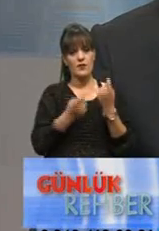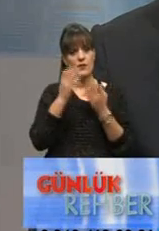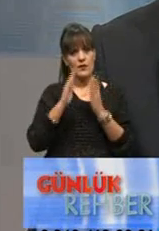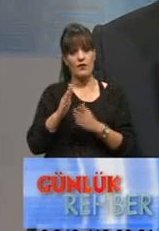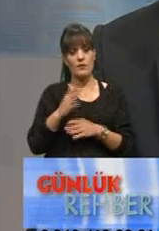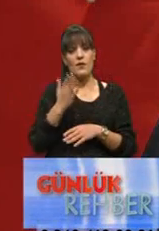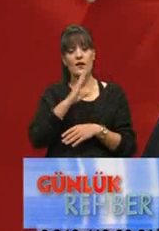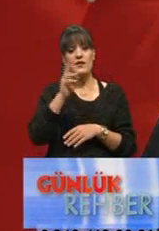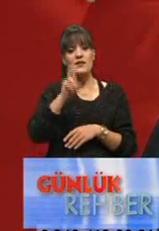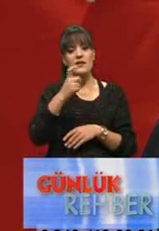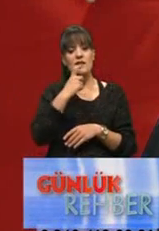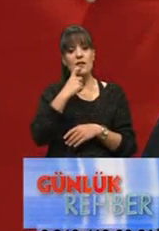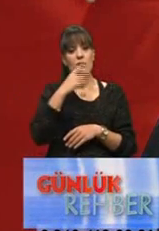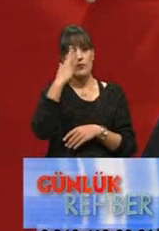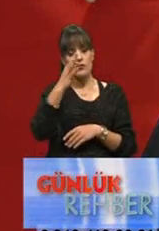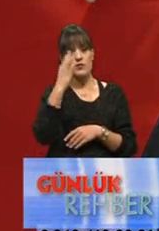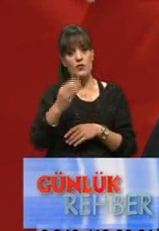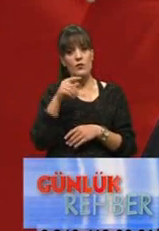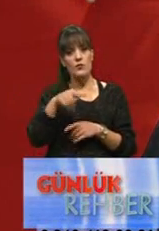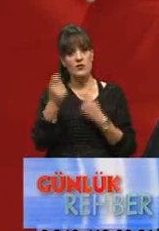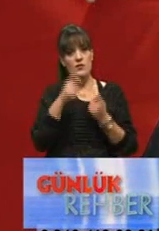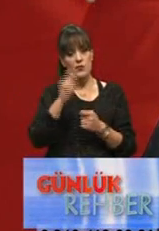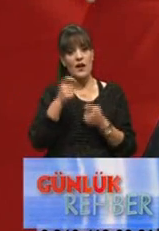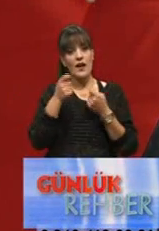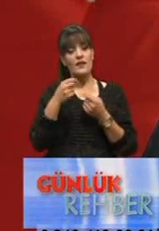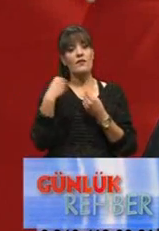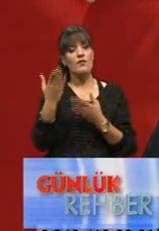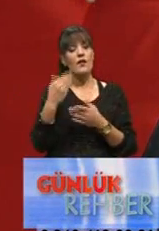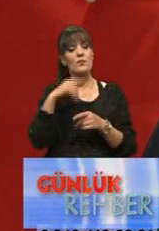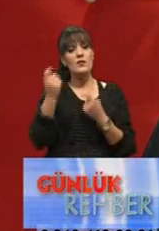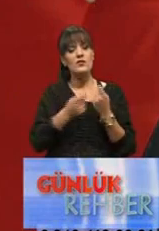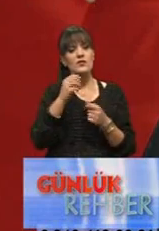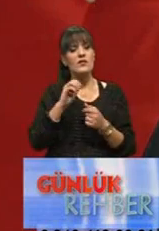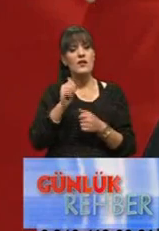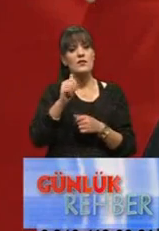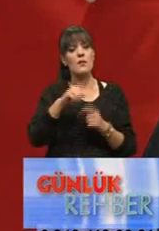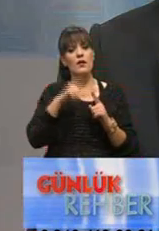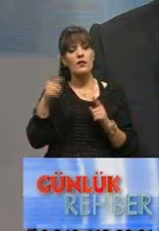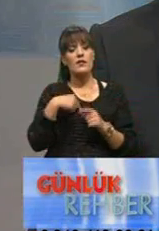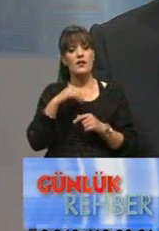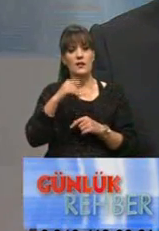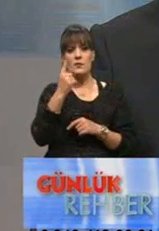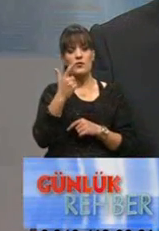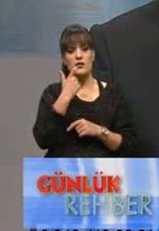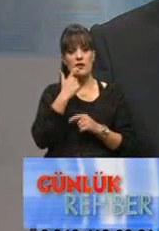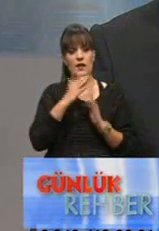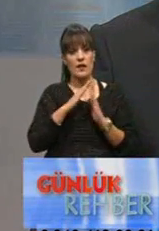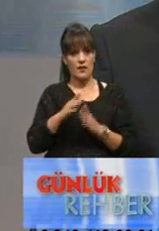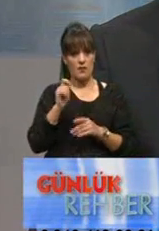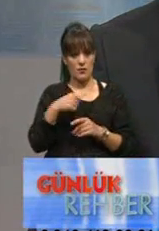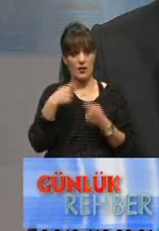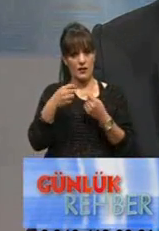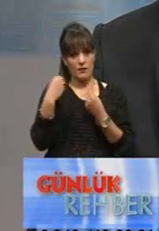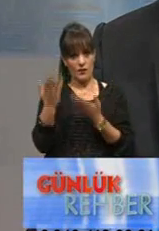Harika. Yani. 8 senedir profesyonel olarak bu işi yapıyorsun ama eğitim verme işi ne kadar zamandır sürüyor? Eğitim verme işi yaklaşık 1,5 senedir devam